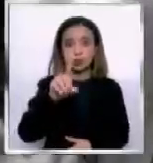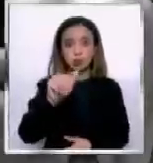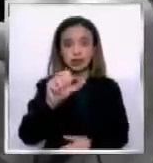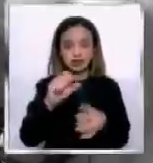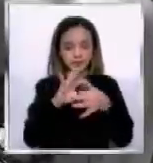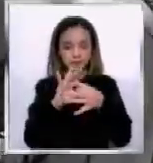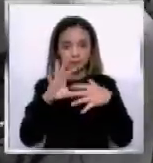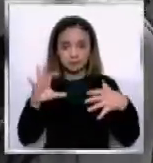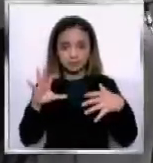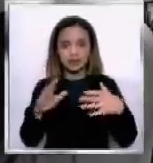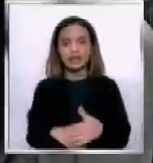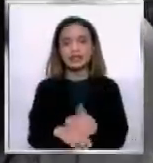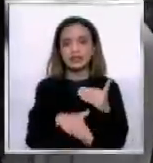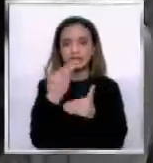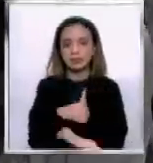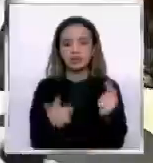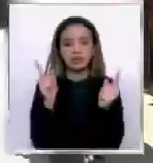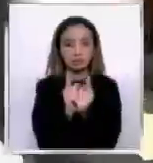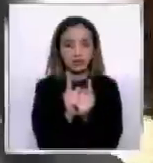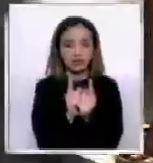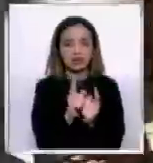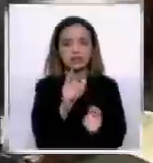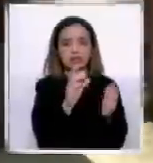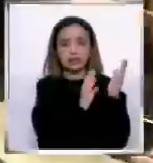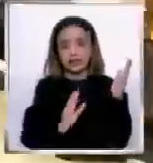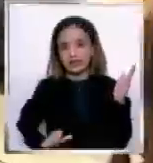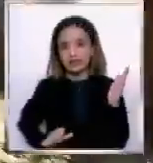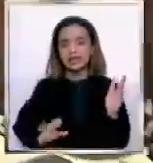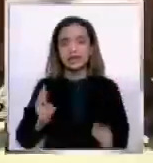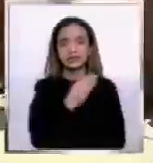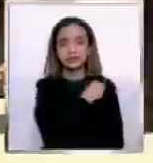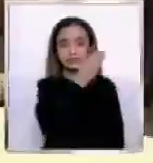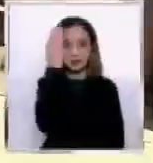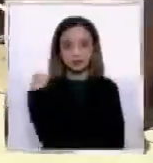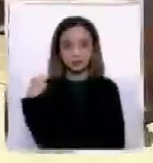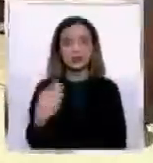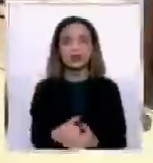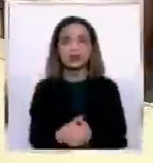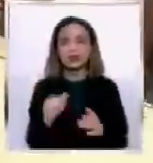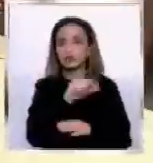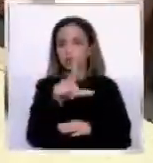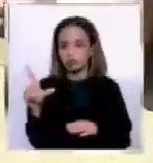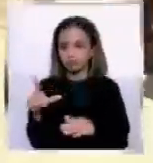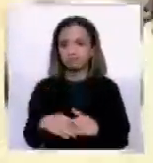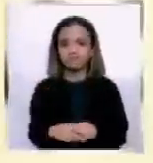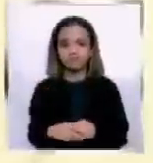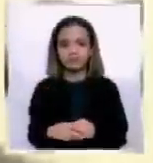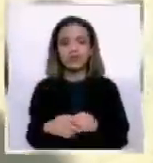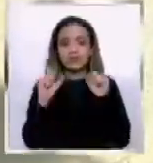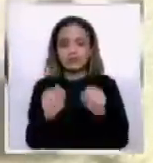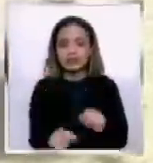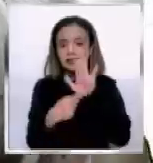ang pagtatagpo ni Kristo at ni Maria. Sa bawat hagupit at bawat pagdapa, bakas sa mukha ng